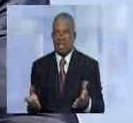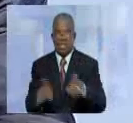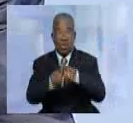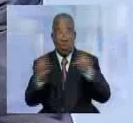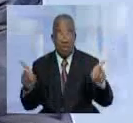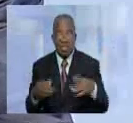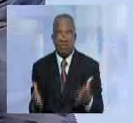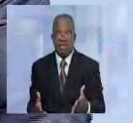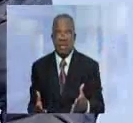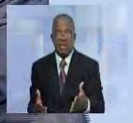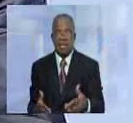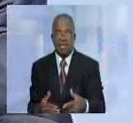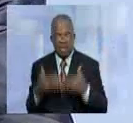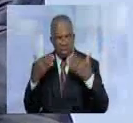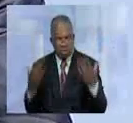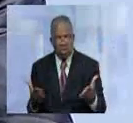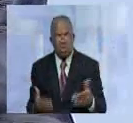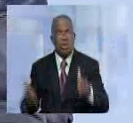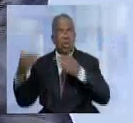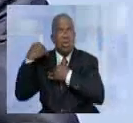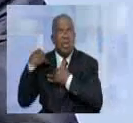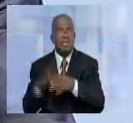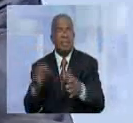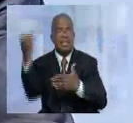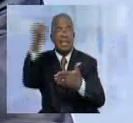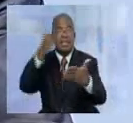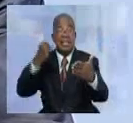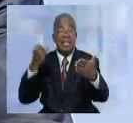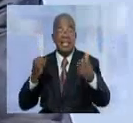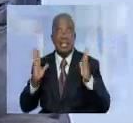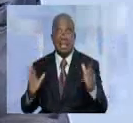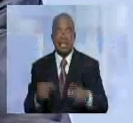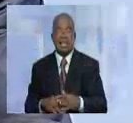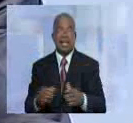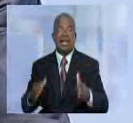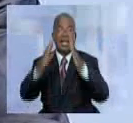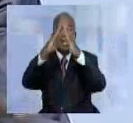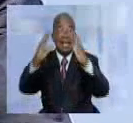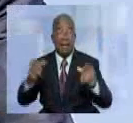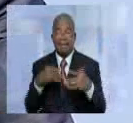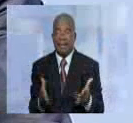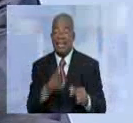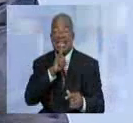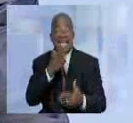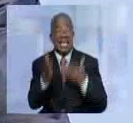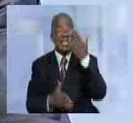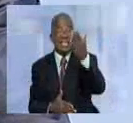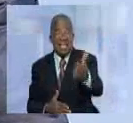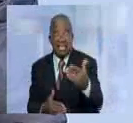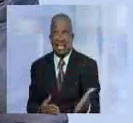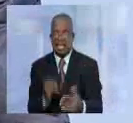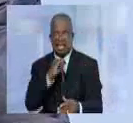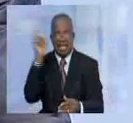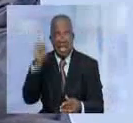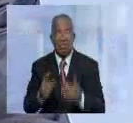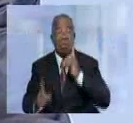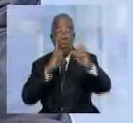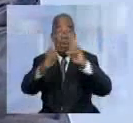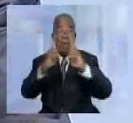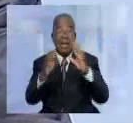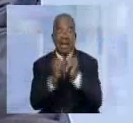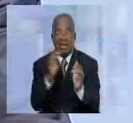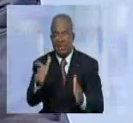de l'architecte est là. On s'adresse. Il y a un décret qui a été pris. Il y a celui des années 70. En 80, on a repris. Et il y a